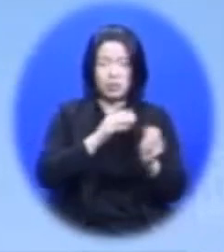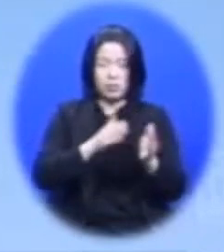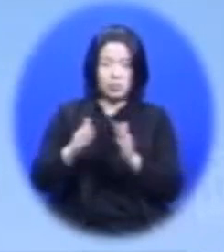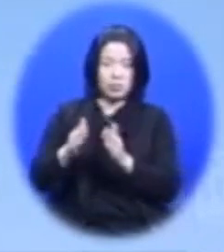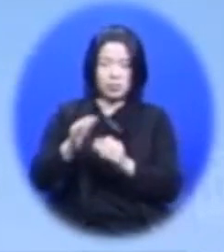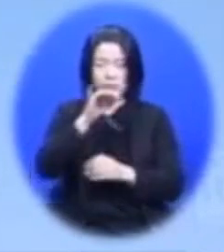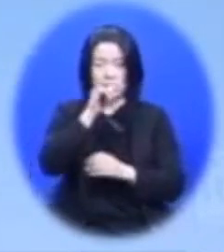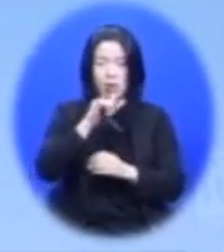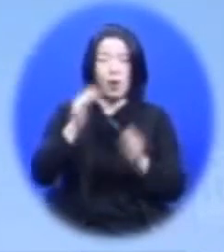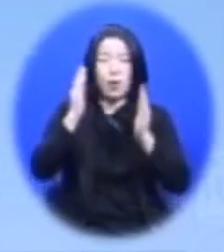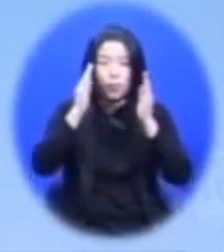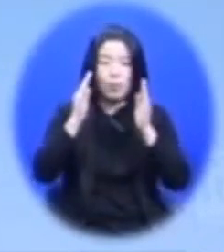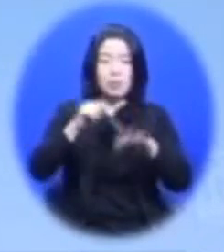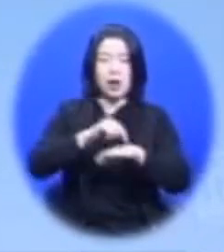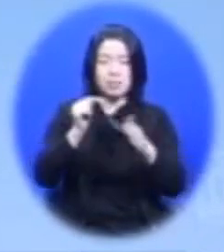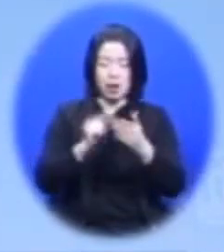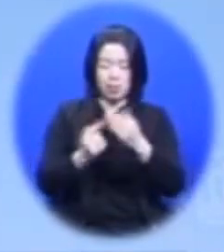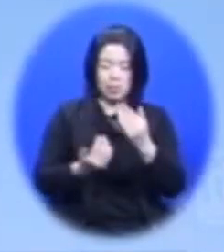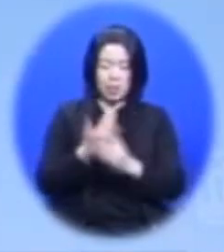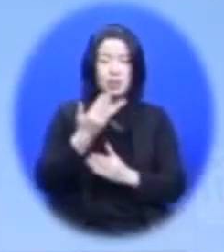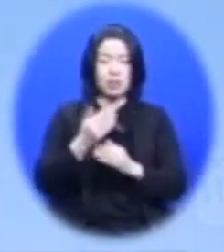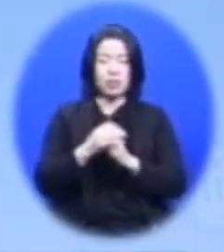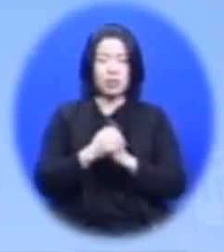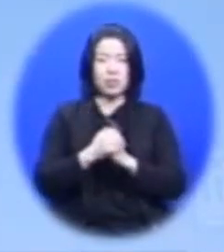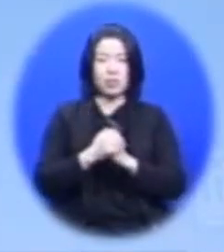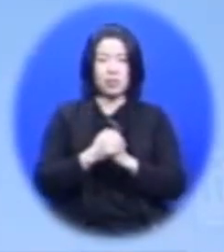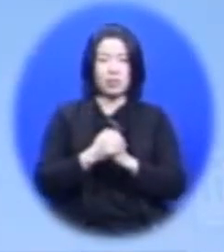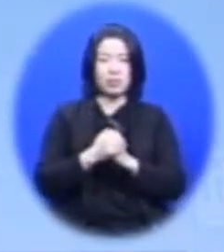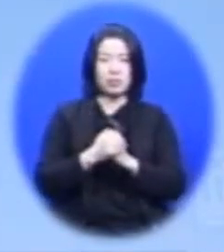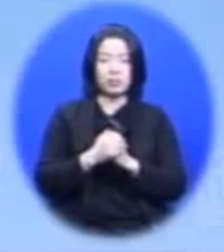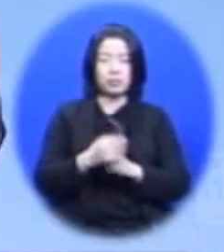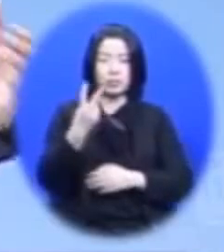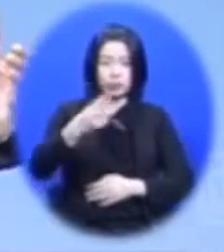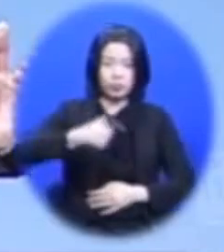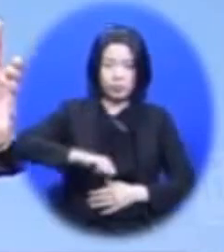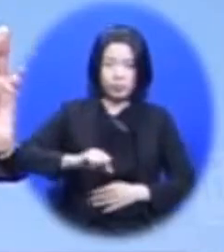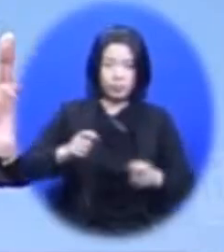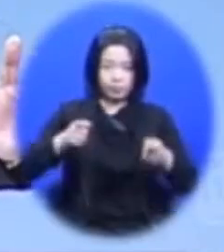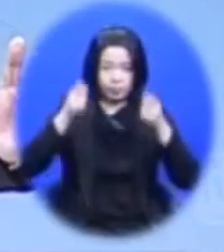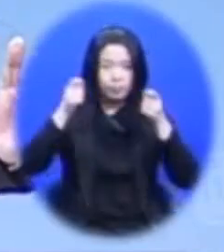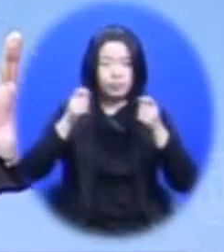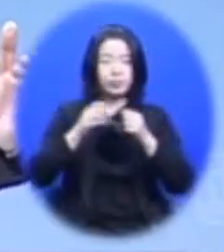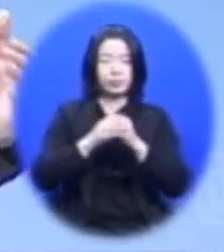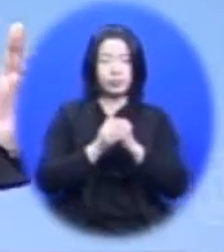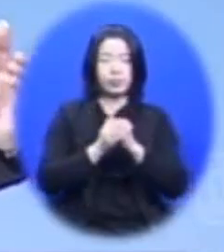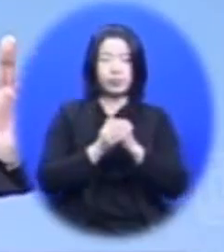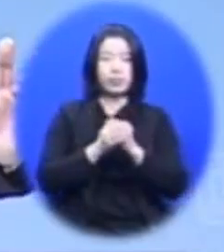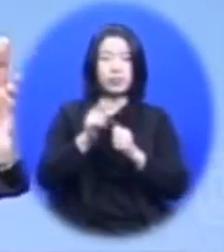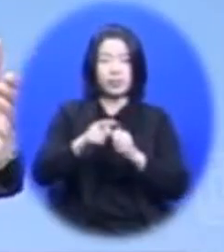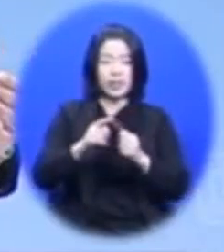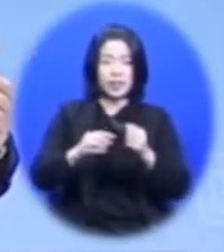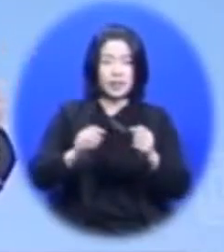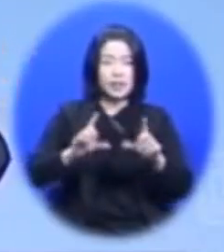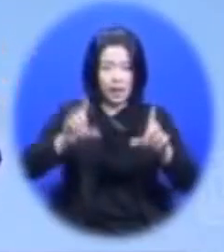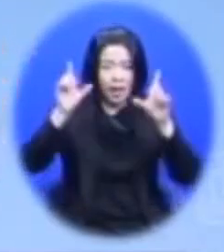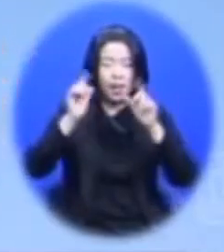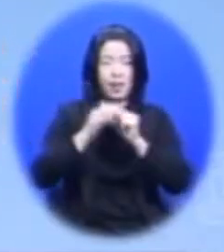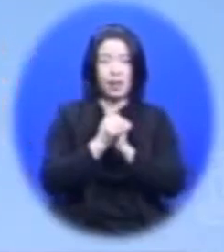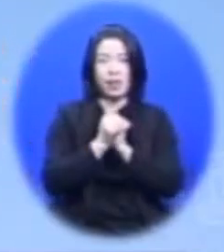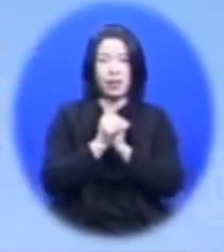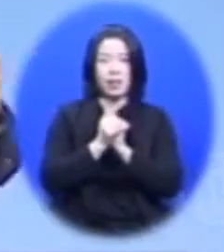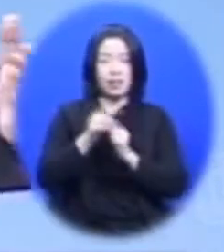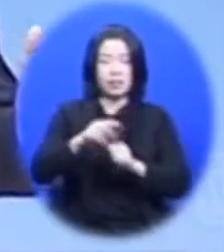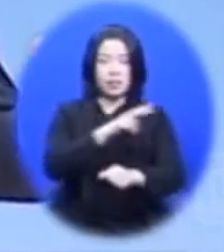공부할 마음이 생기는 거예요. 두 아들 졸업할 그 해,